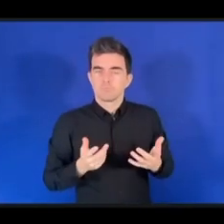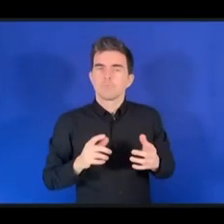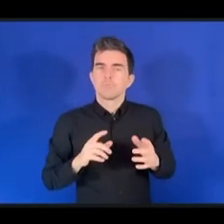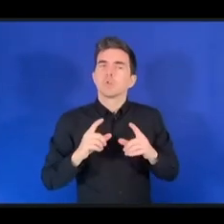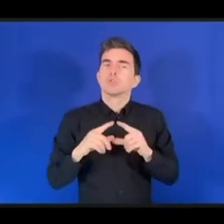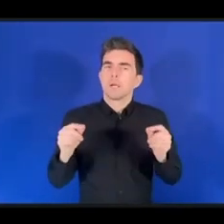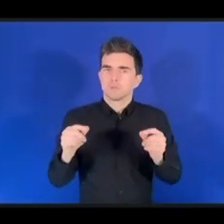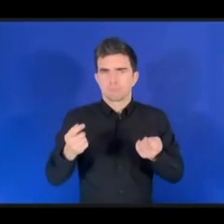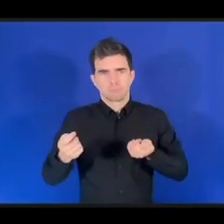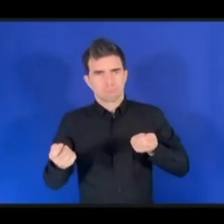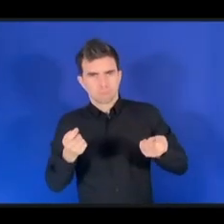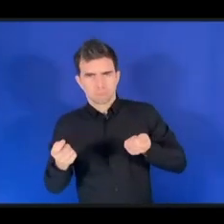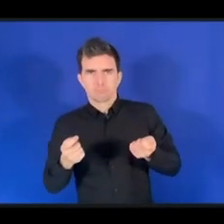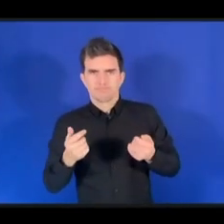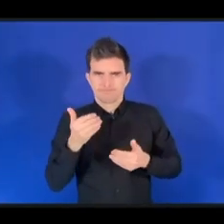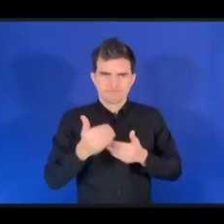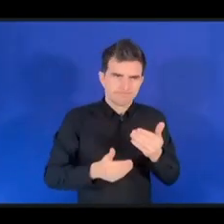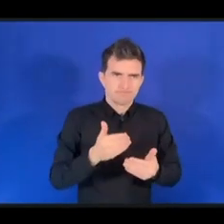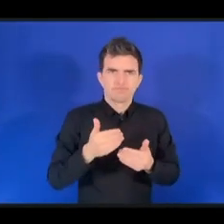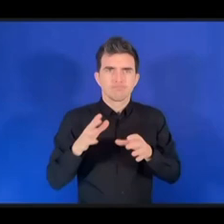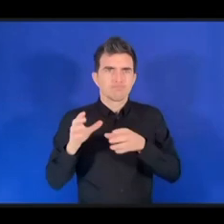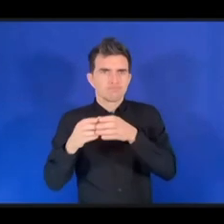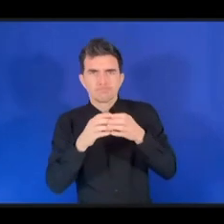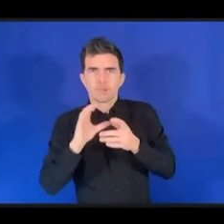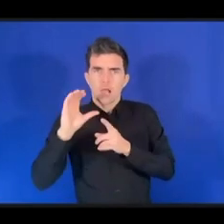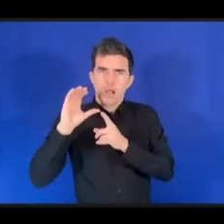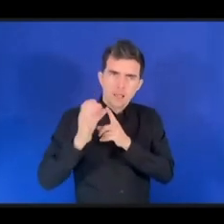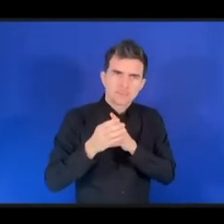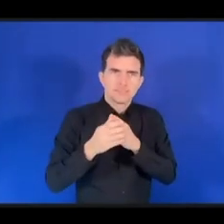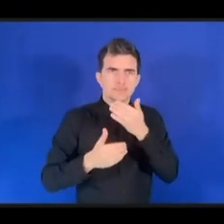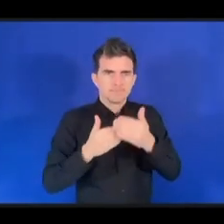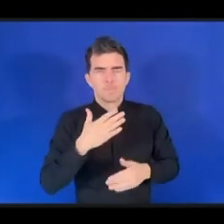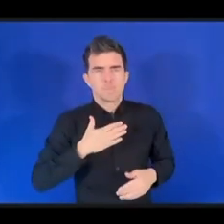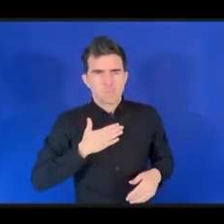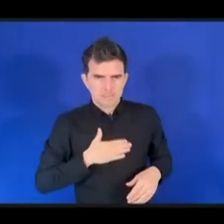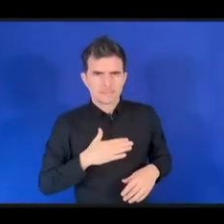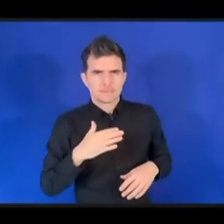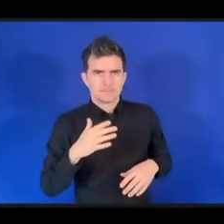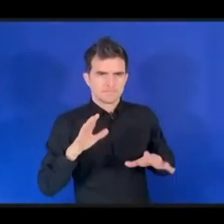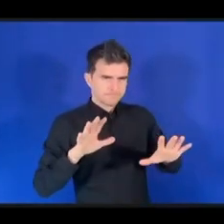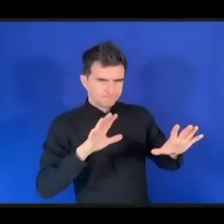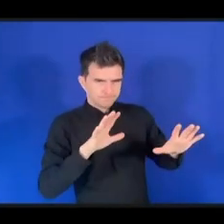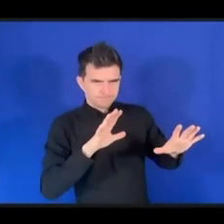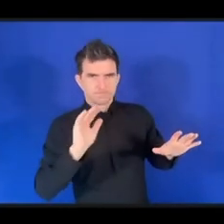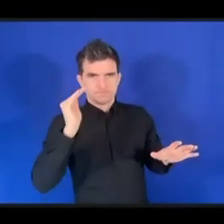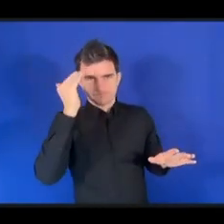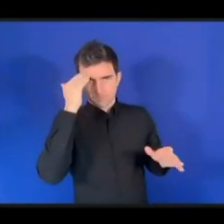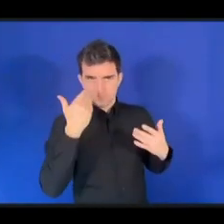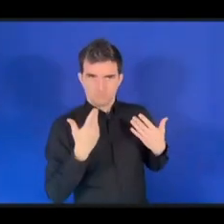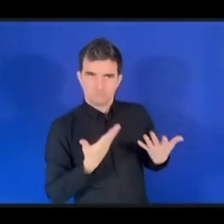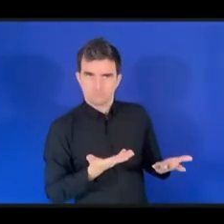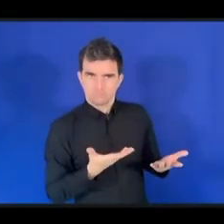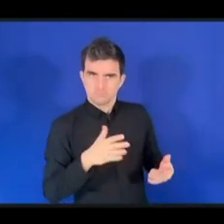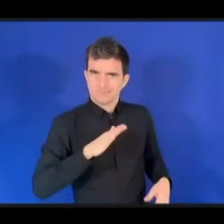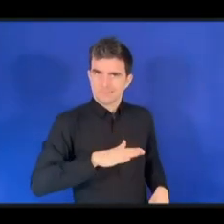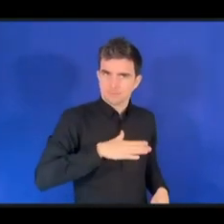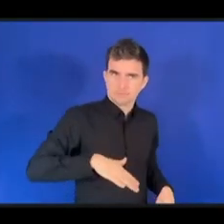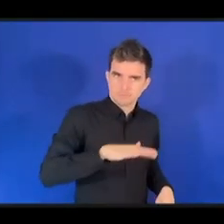طوكيو الى كيوتو بعد 150 سنه واصبحت الان